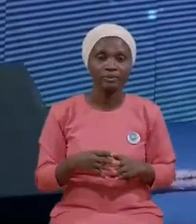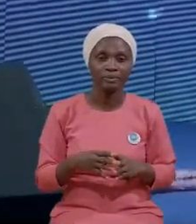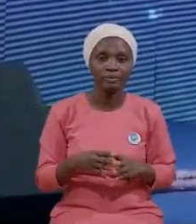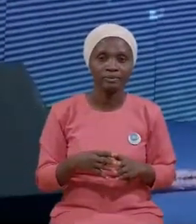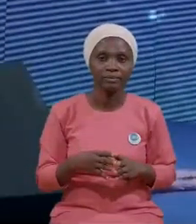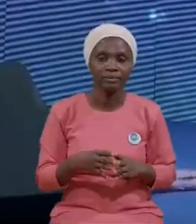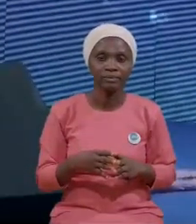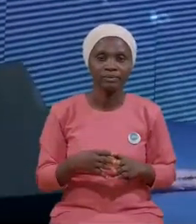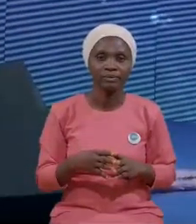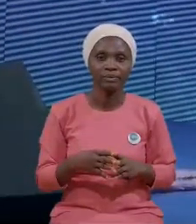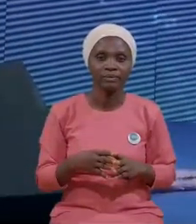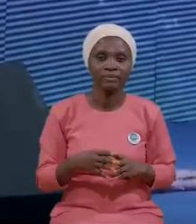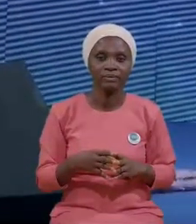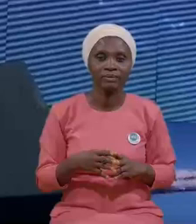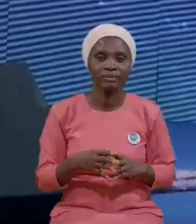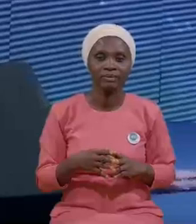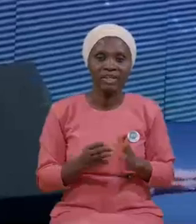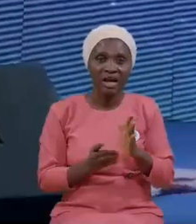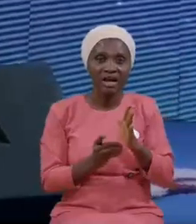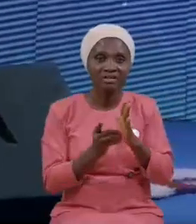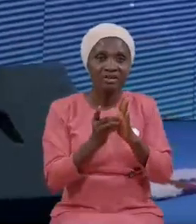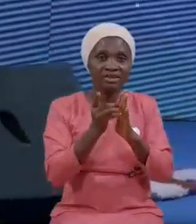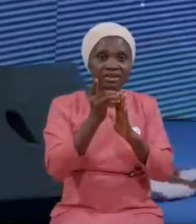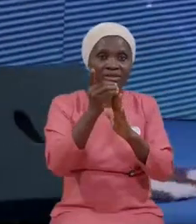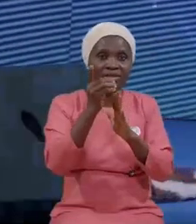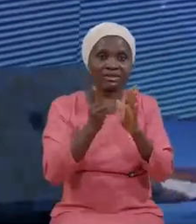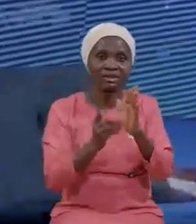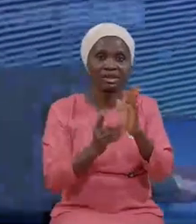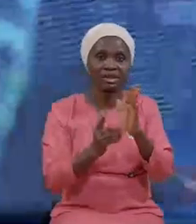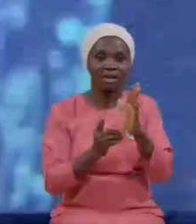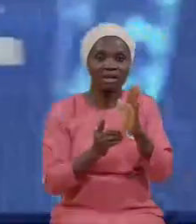Troisième point, avancer dans la nature de Dieu de paix.